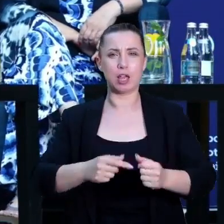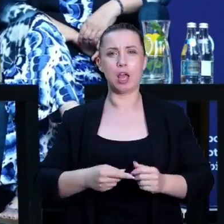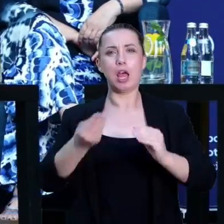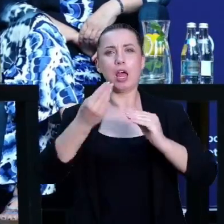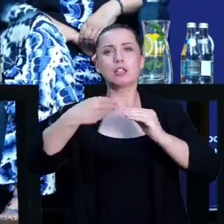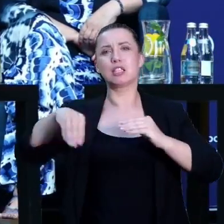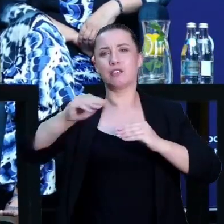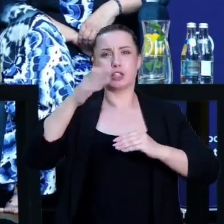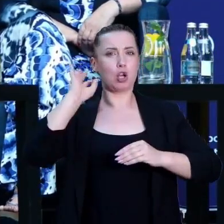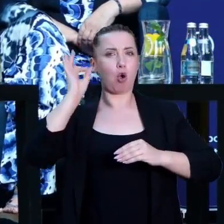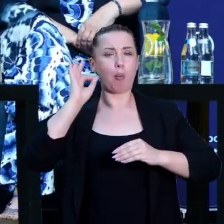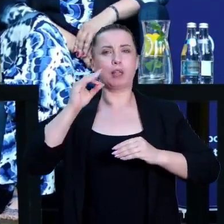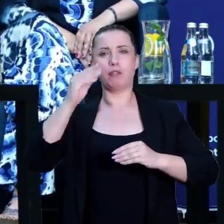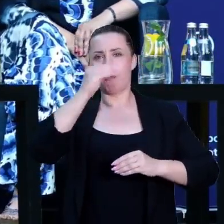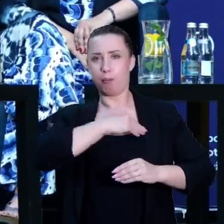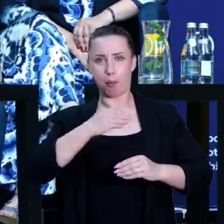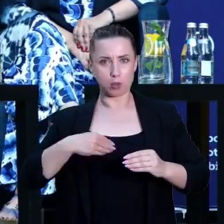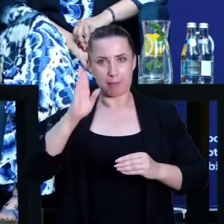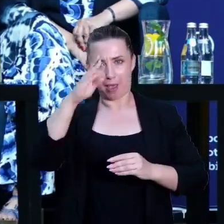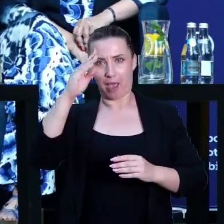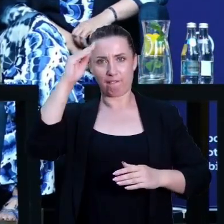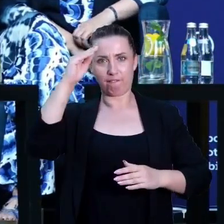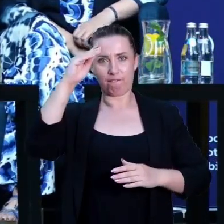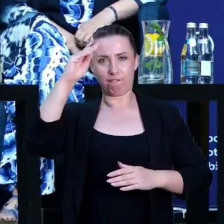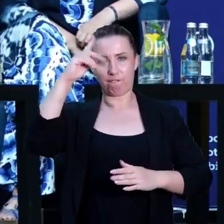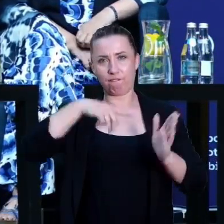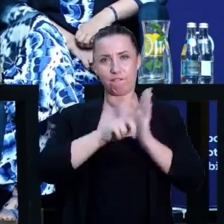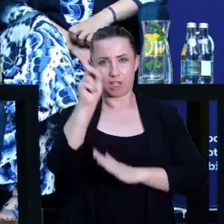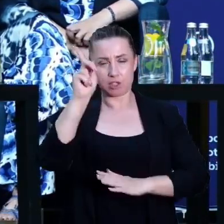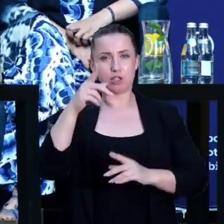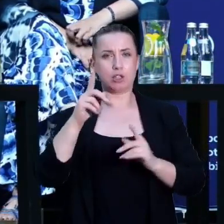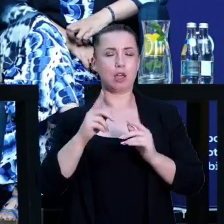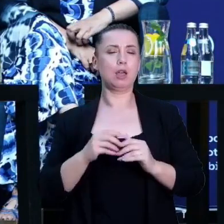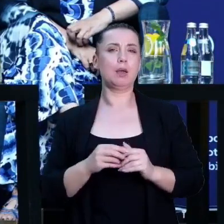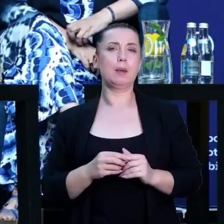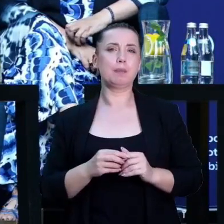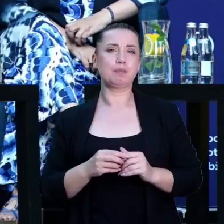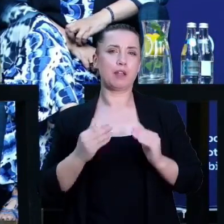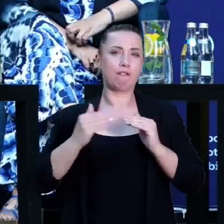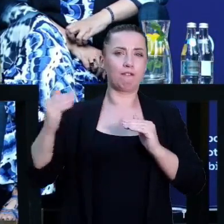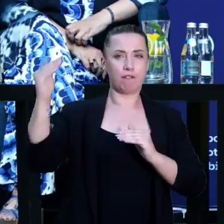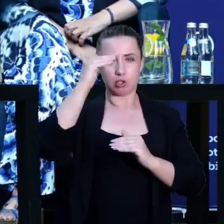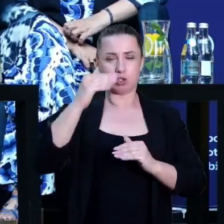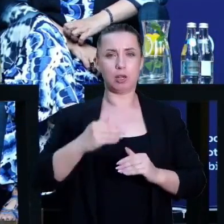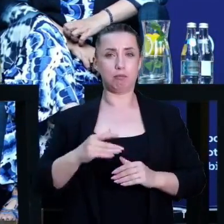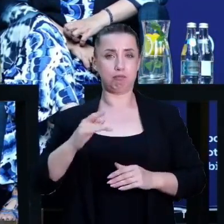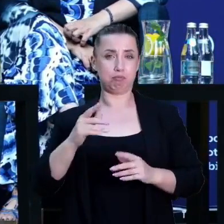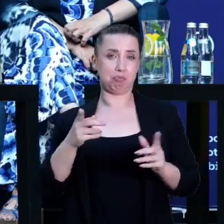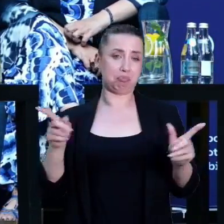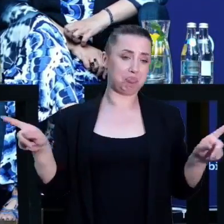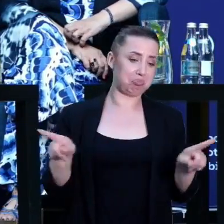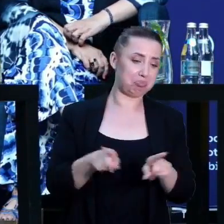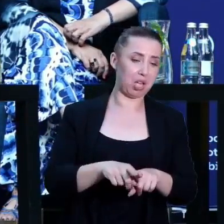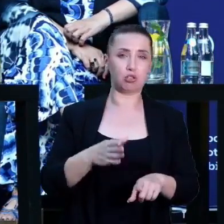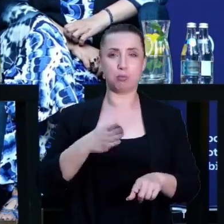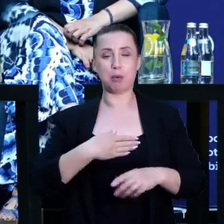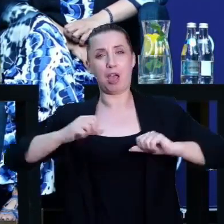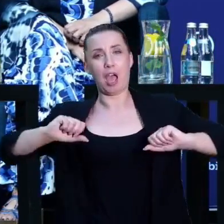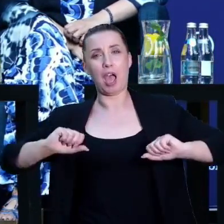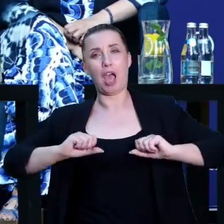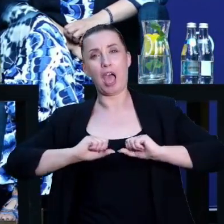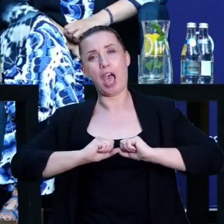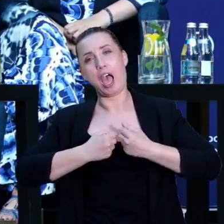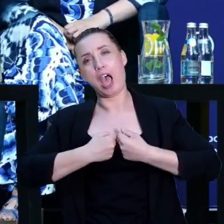jest ma wykształcenie wyższe, prawda? Mają dużo większą taką w sobie aktywność